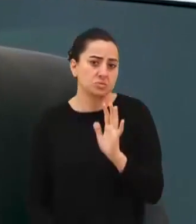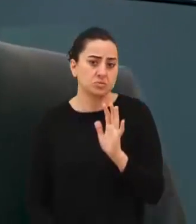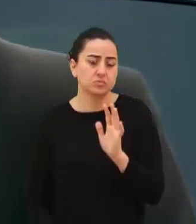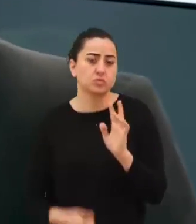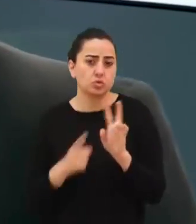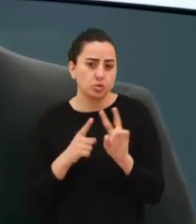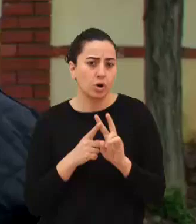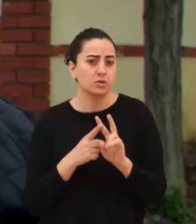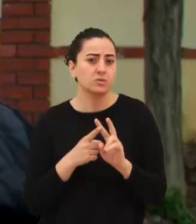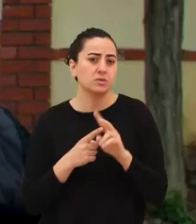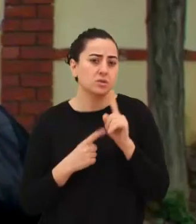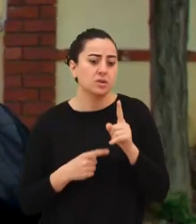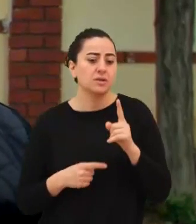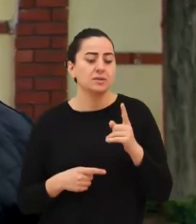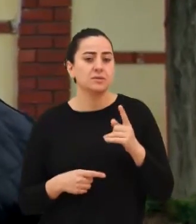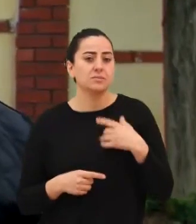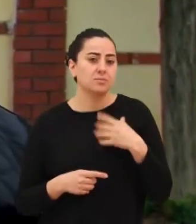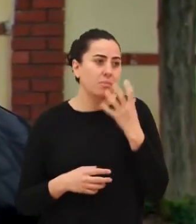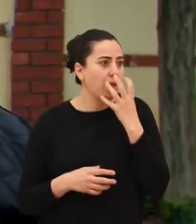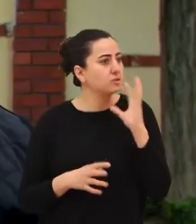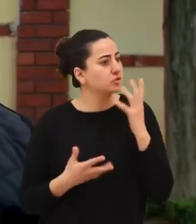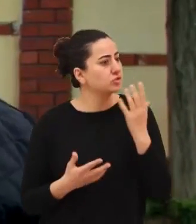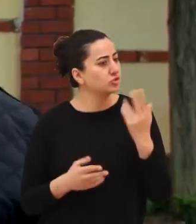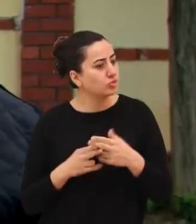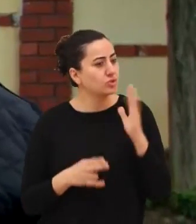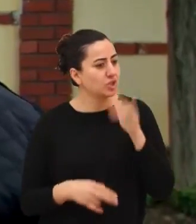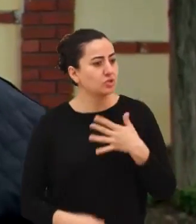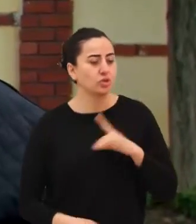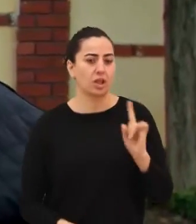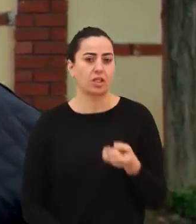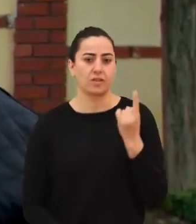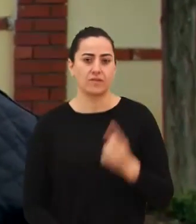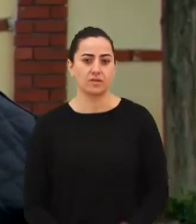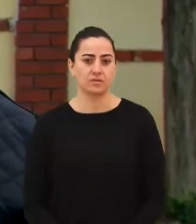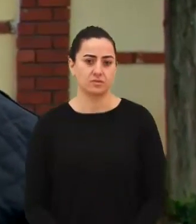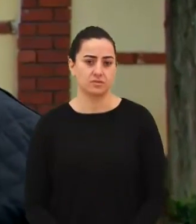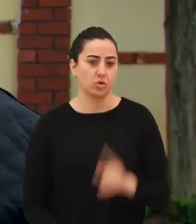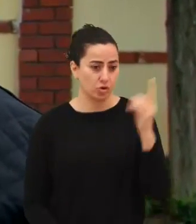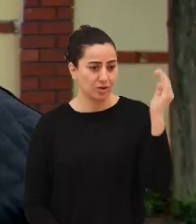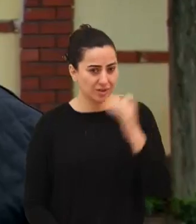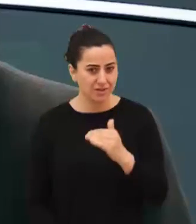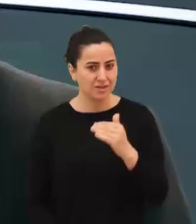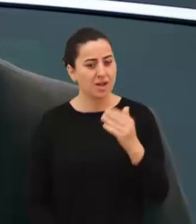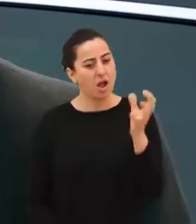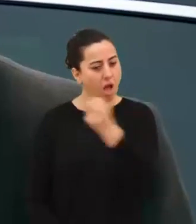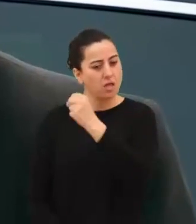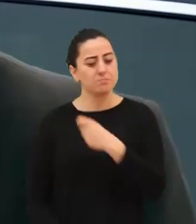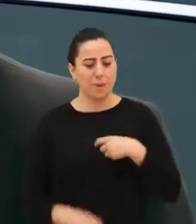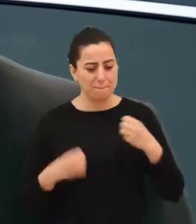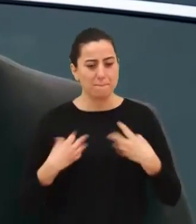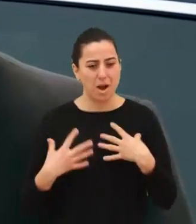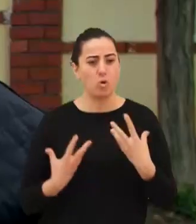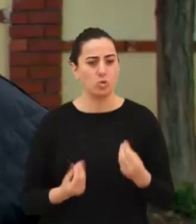Vallahi Nurhan'ı bu kadar istekle bekleyeceğim hiç aklıma gelmezdi. Efendim, onu geldiği zaman alın beni bırakın, oldu